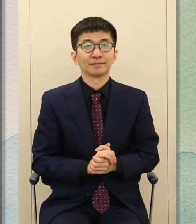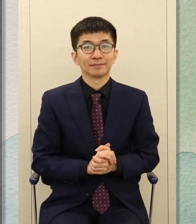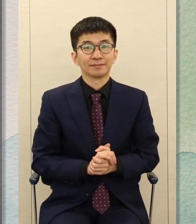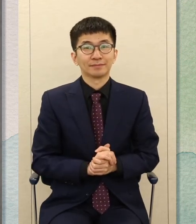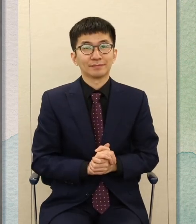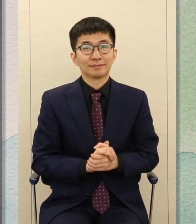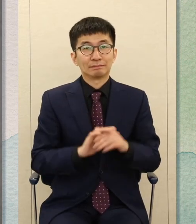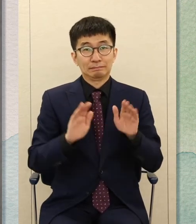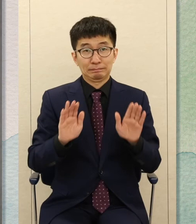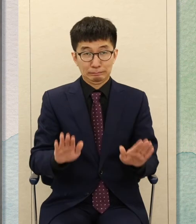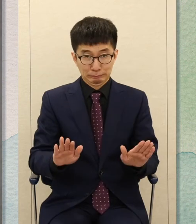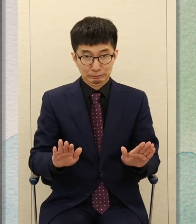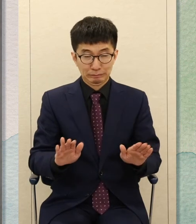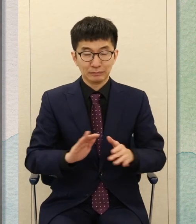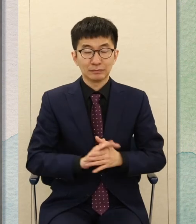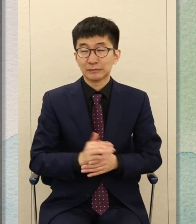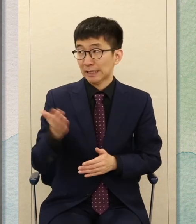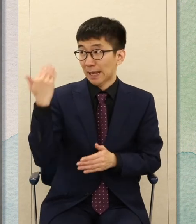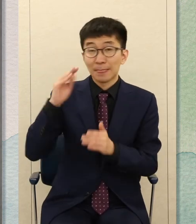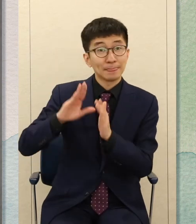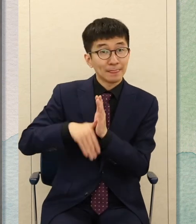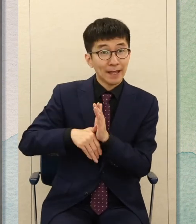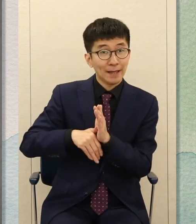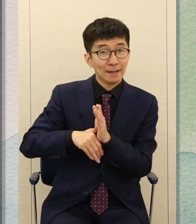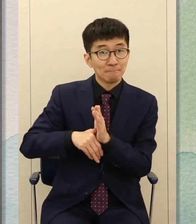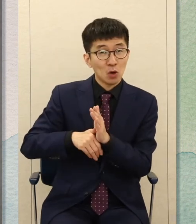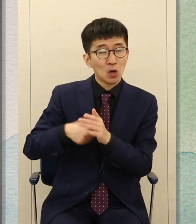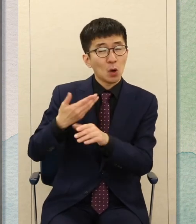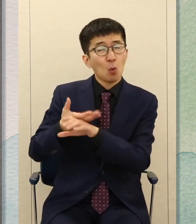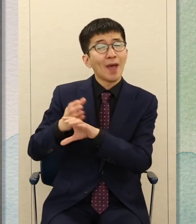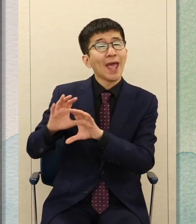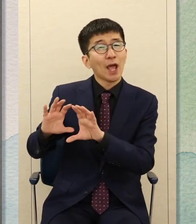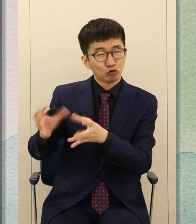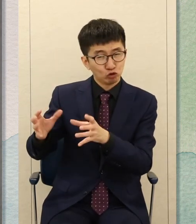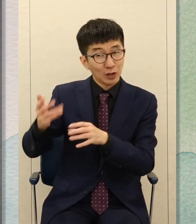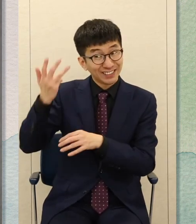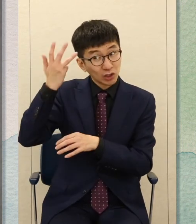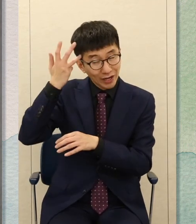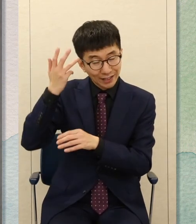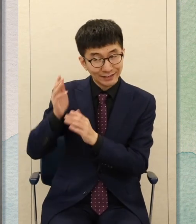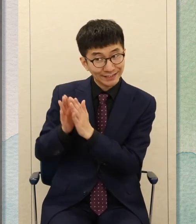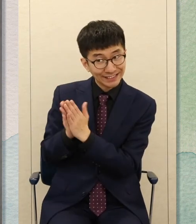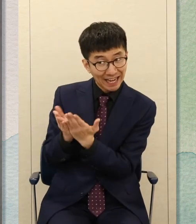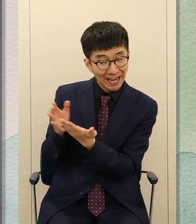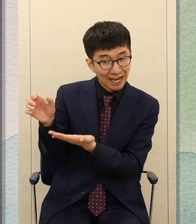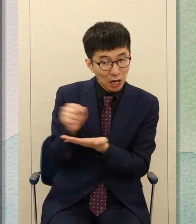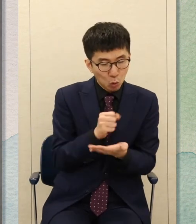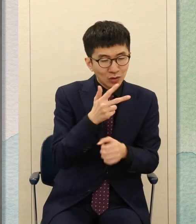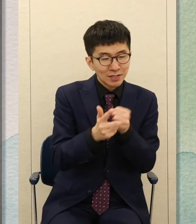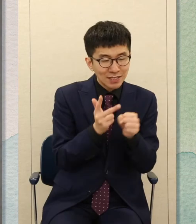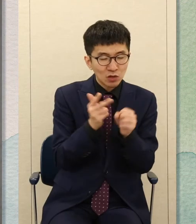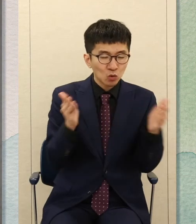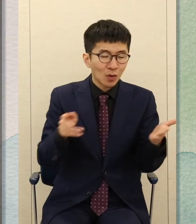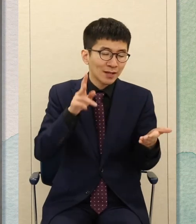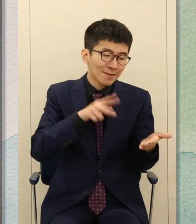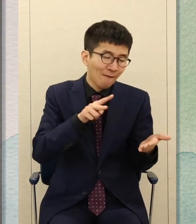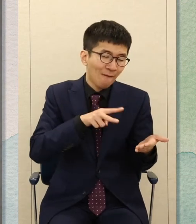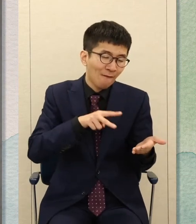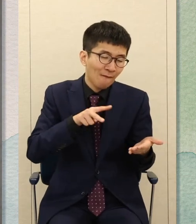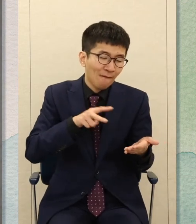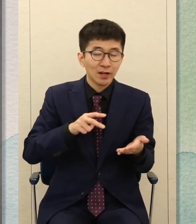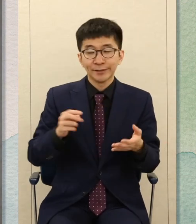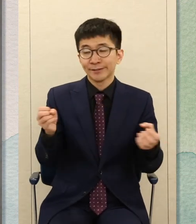막 소개되기 시작했던, 예, 외국의 최첨단 철학책들을 한 7년간 같이 읽으면서,